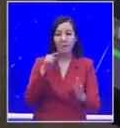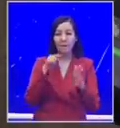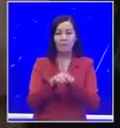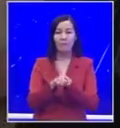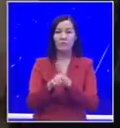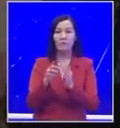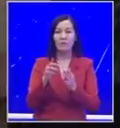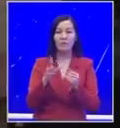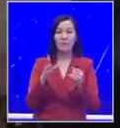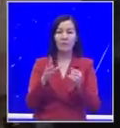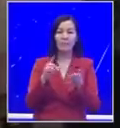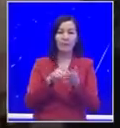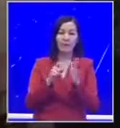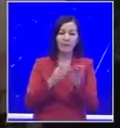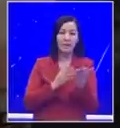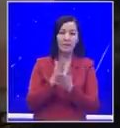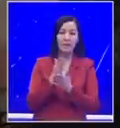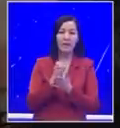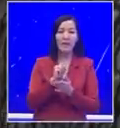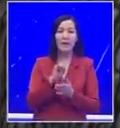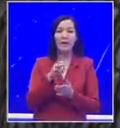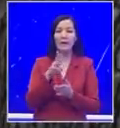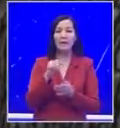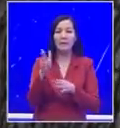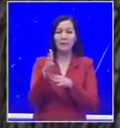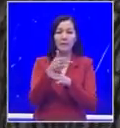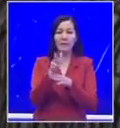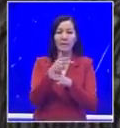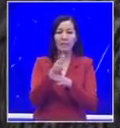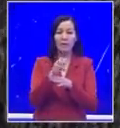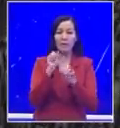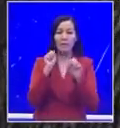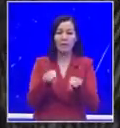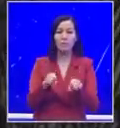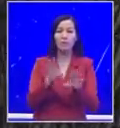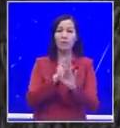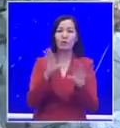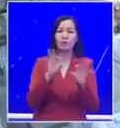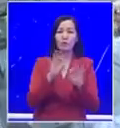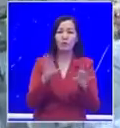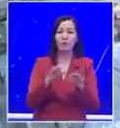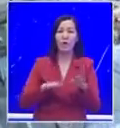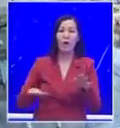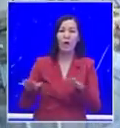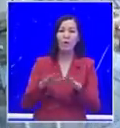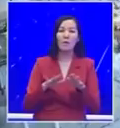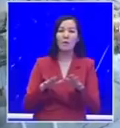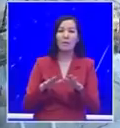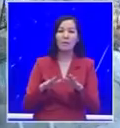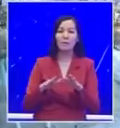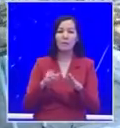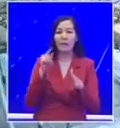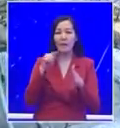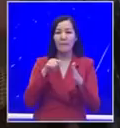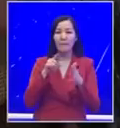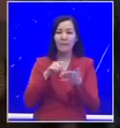Вход подъезд. Каждый. IT-технология мамандары орнатылған бейне бақылаулардың мүмкіндіктерін түсіндіруде. Енді аулалар мен подъездерге қатысты түсірілген